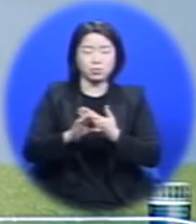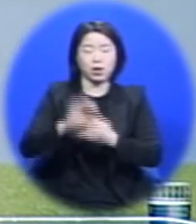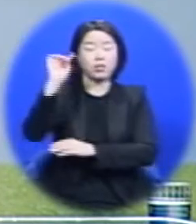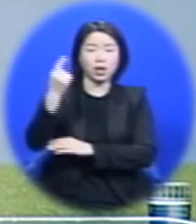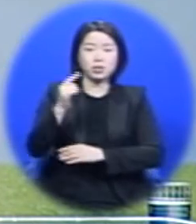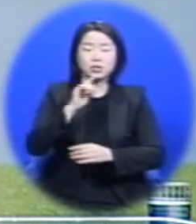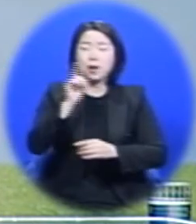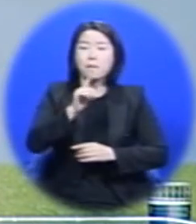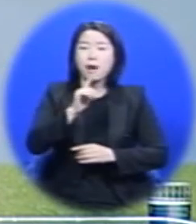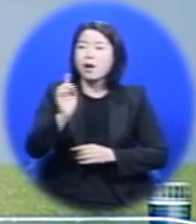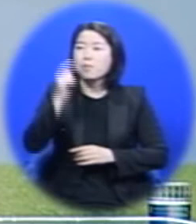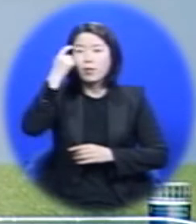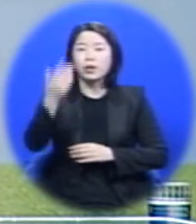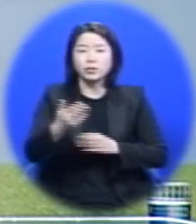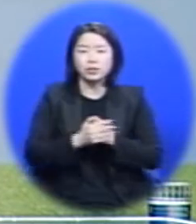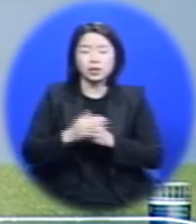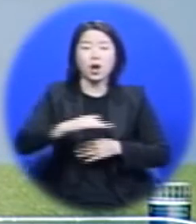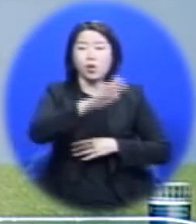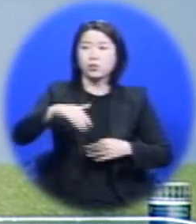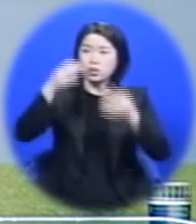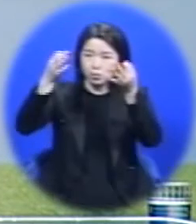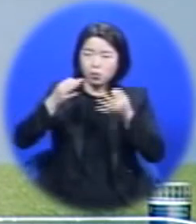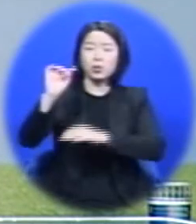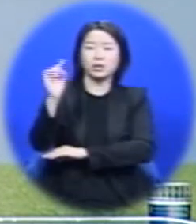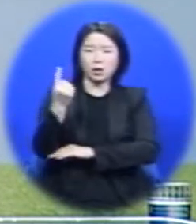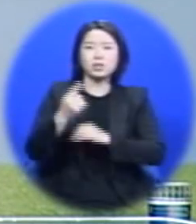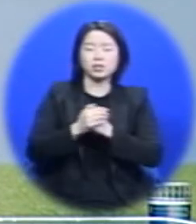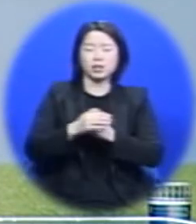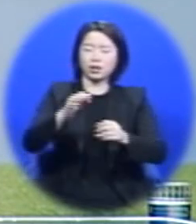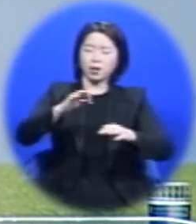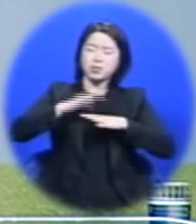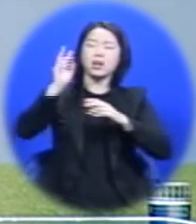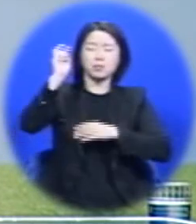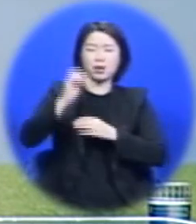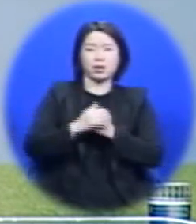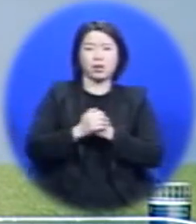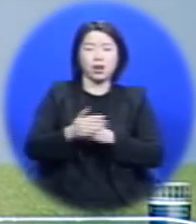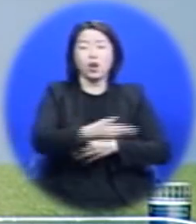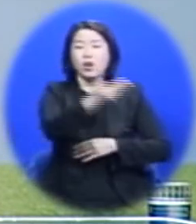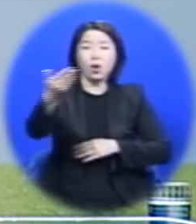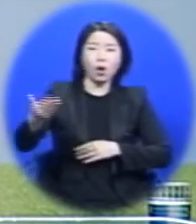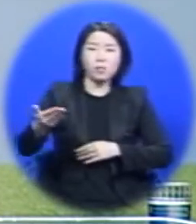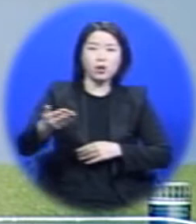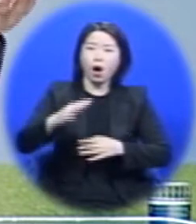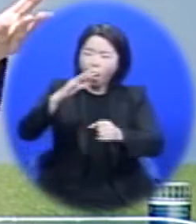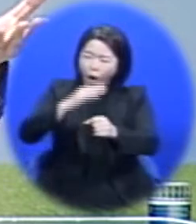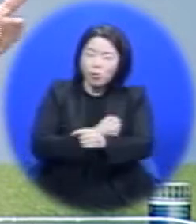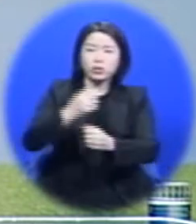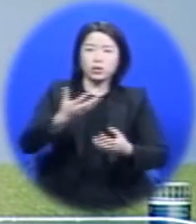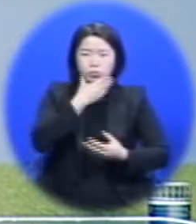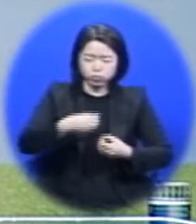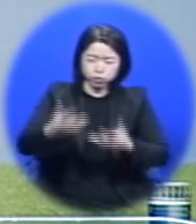다윗이 뭐라고 하실 것 같아요? 우리를 보고 다윗이요? 깜짝 놀랄 거예요. 여러분들 엄청난